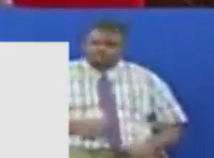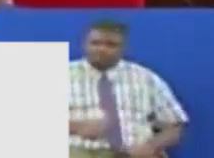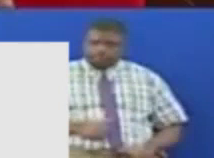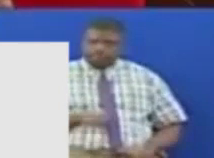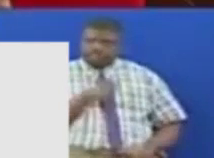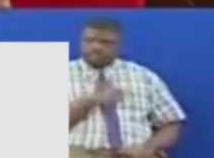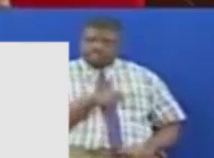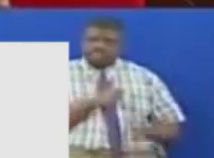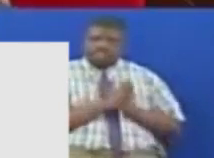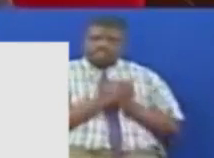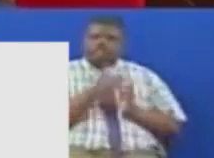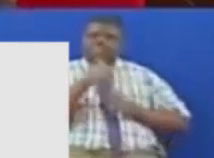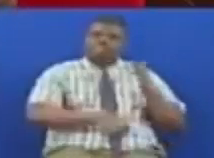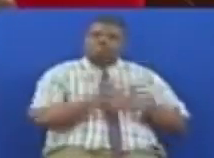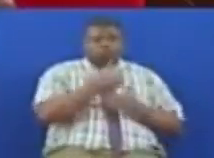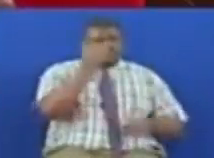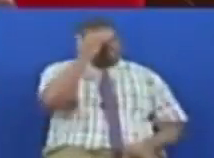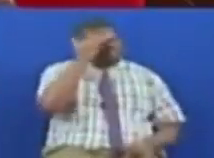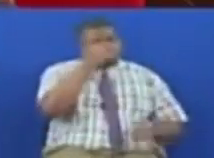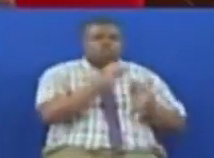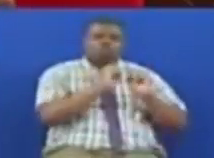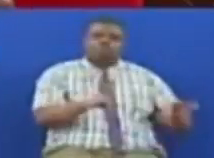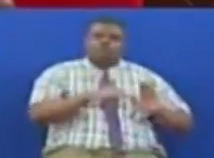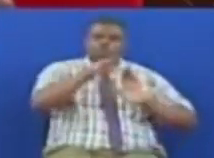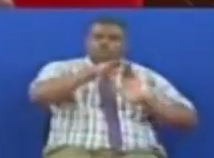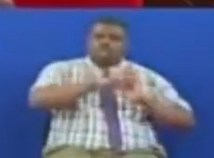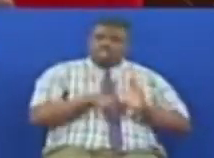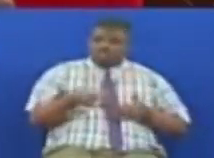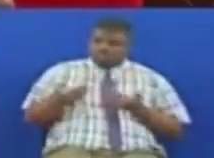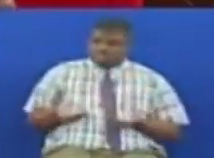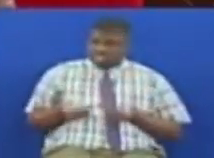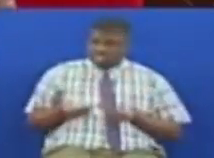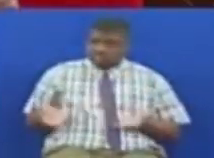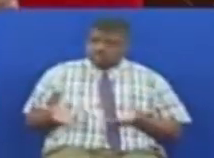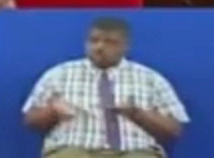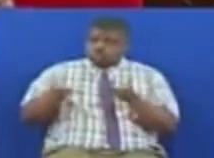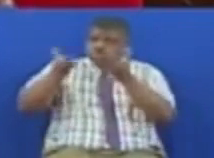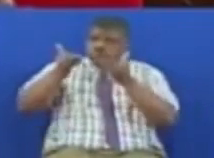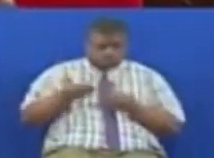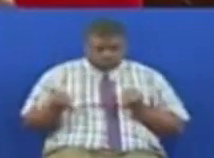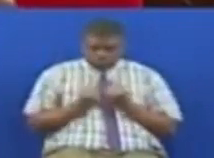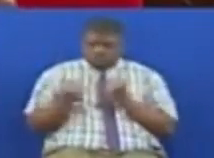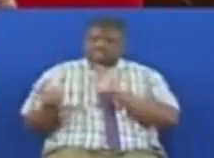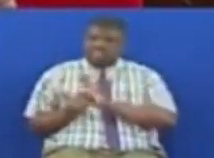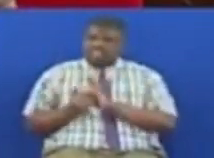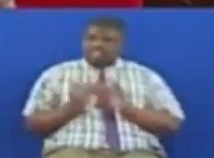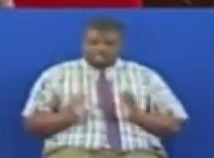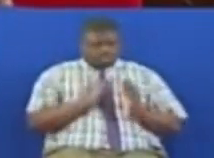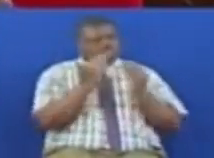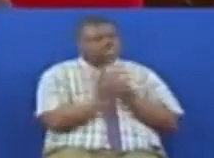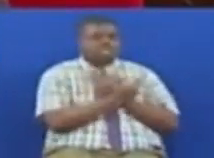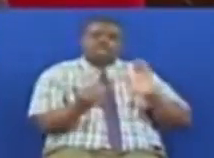hii ya katiba, naomba viongozi tutafakari upya utaratibu wa sasa ambao unakuwa kwa basi wa kutunga sheria kwa lengo la kuwekeana kinga za